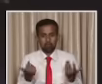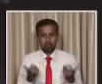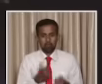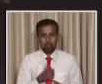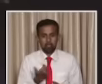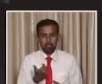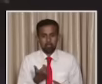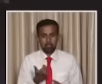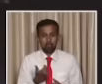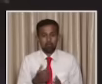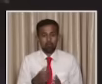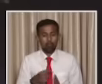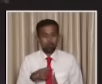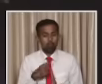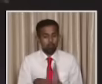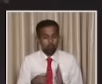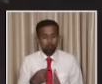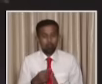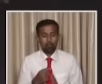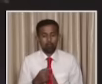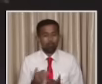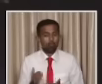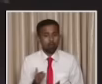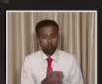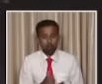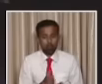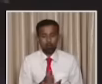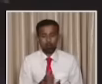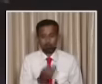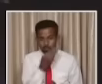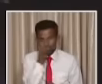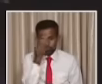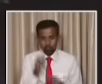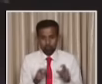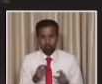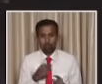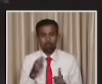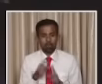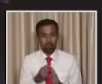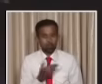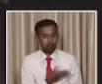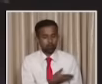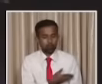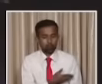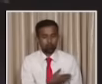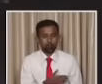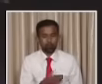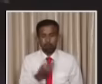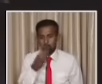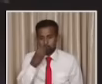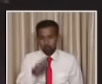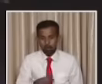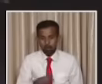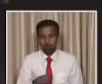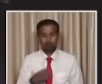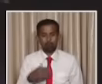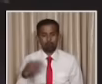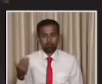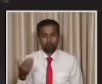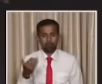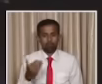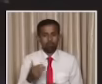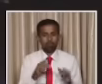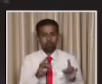එහා ගිහිල්ලා මේ රටේ සමස්ත දමිළ ජනතාවටම හැම දමිළ ජනතාවටම අපේ දිස්ත්‍රික්කවල වෙන්න පුළුවන් මාතර වෙන්න පුළුවන් හැම